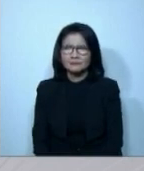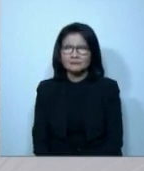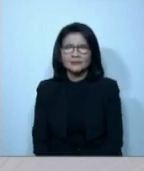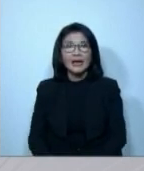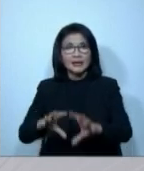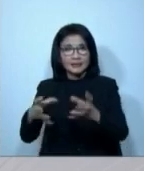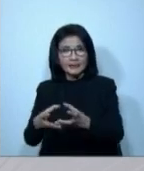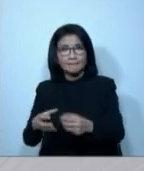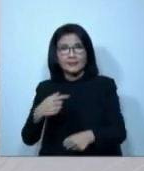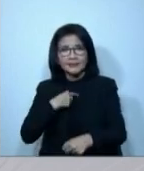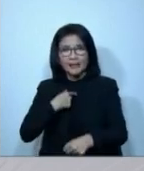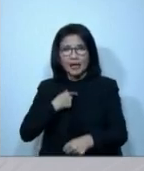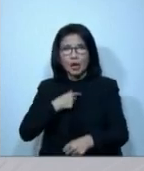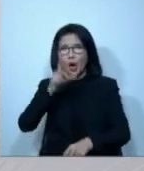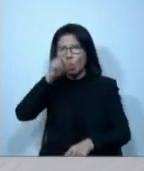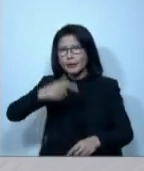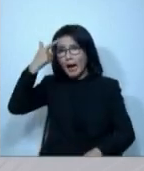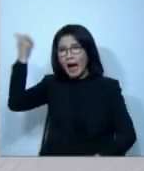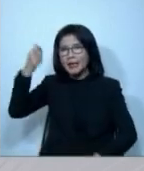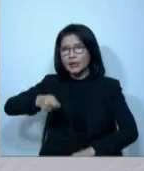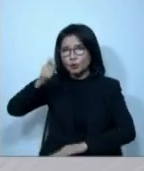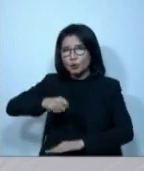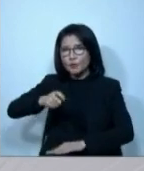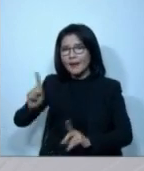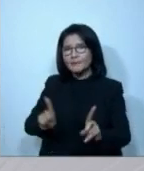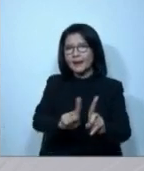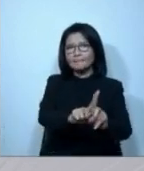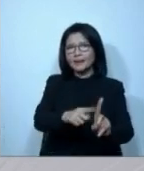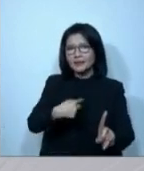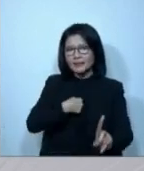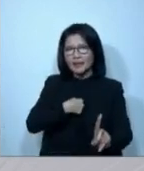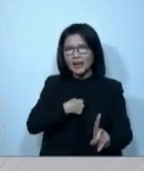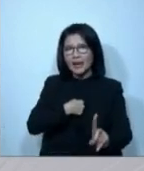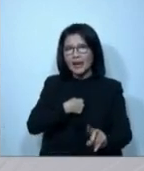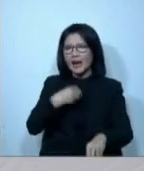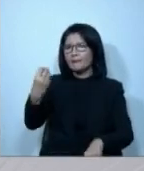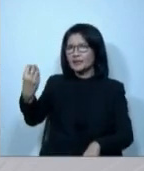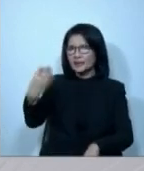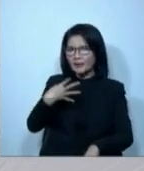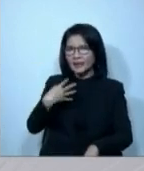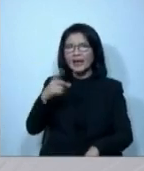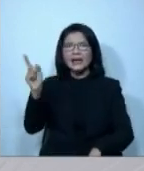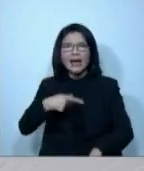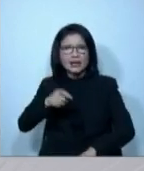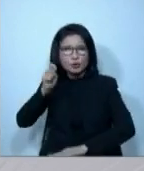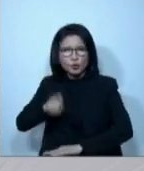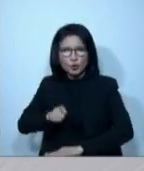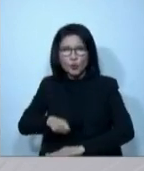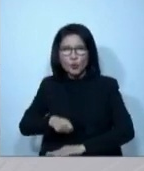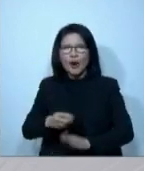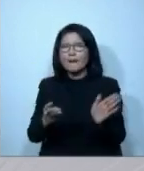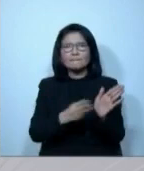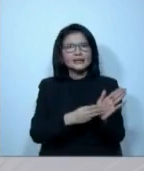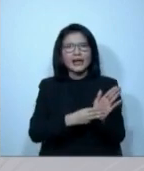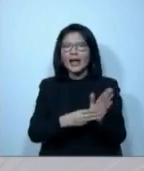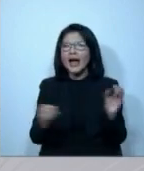tim saya, para pakar hukum yang mendampingi saya menyampaikan bahwa dari segi hukum tidak ada